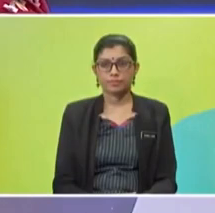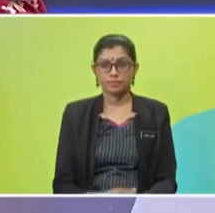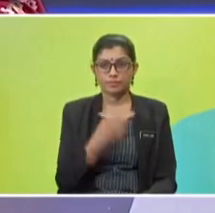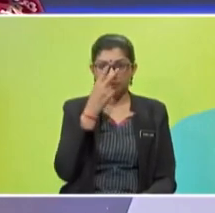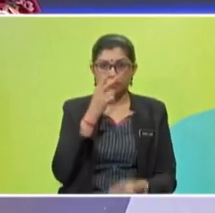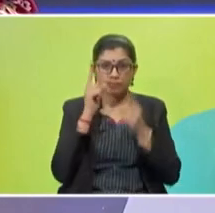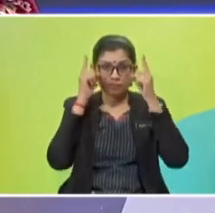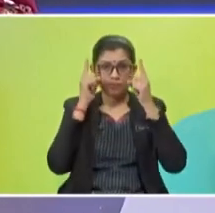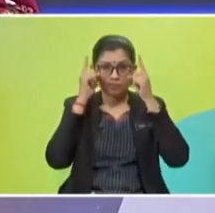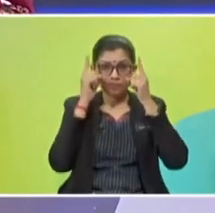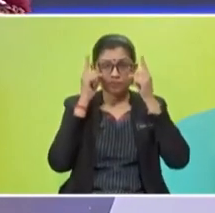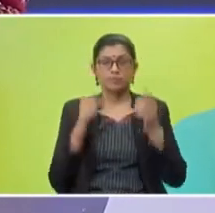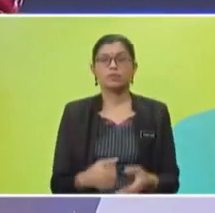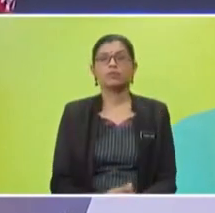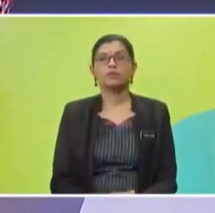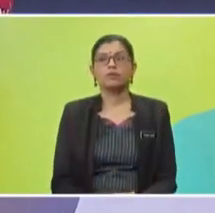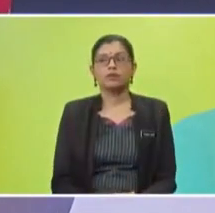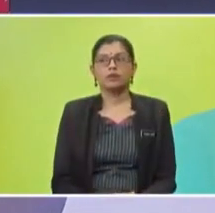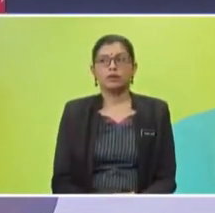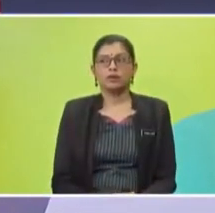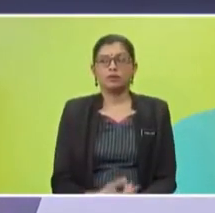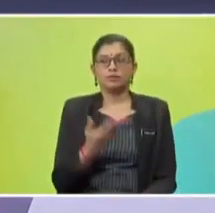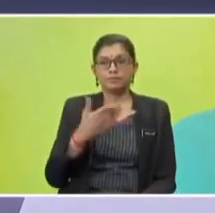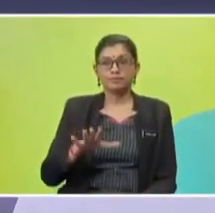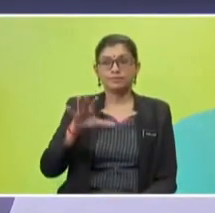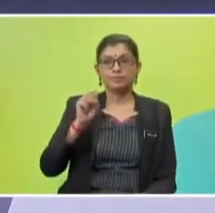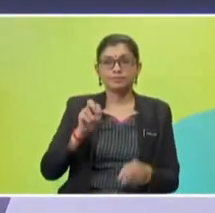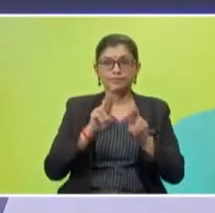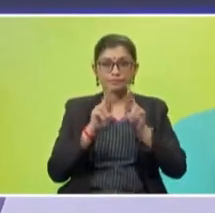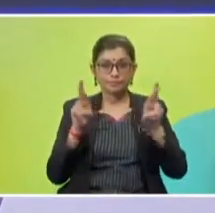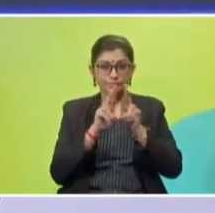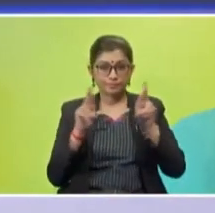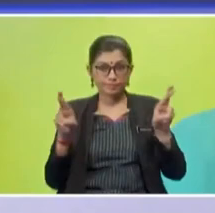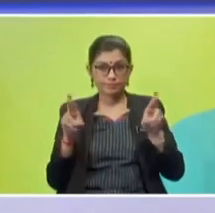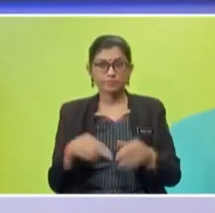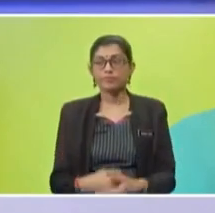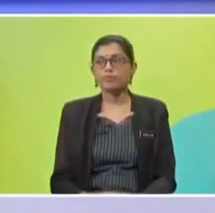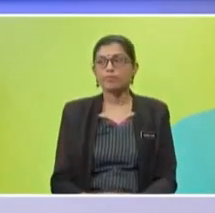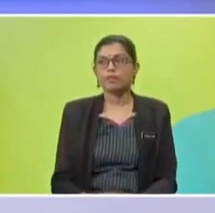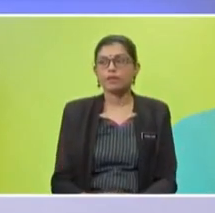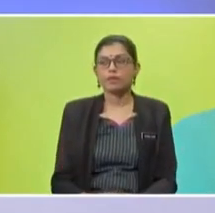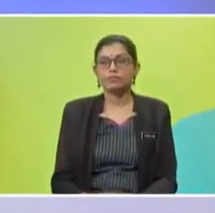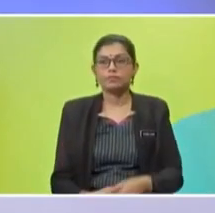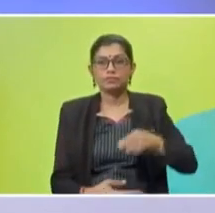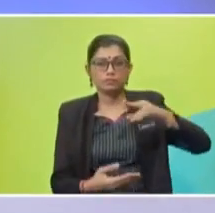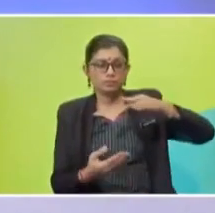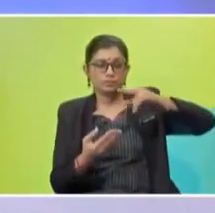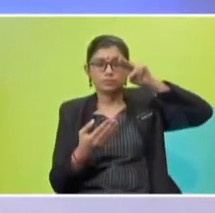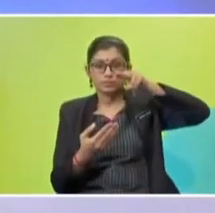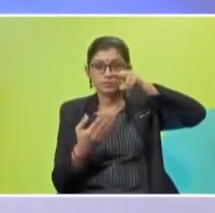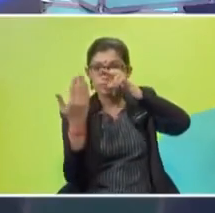kita di bagian mulai nabi pembalik Oke disabet pisahkan dia bisa